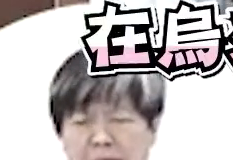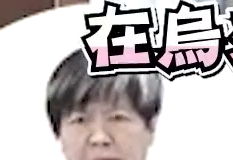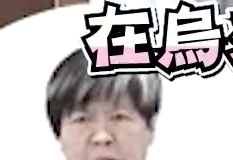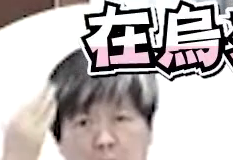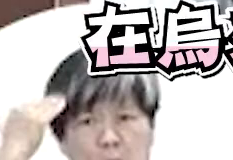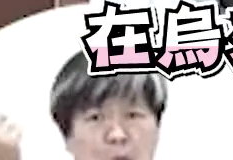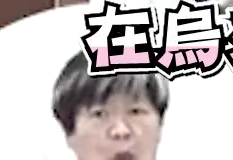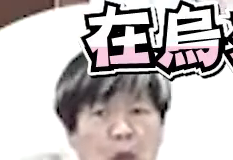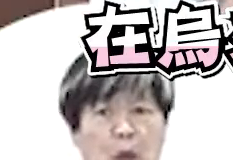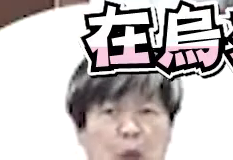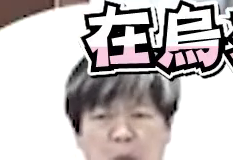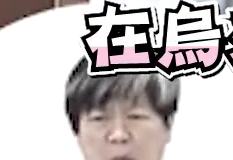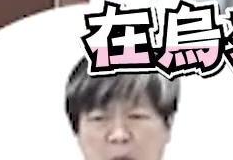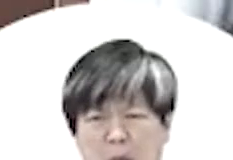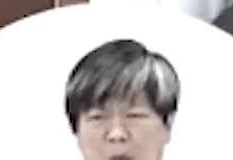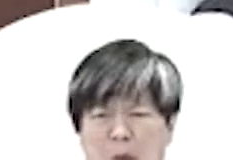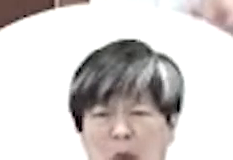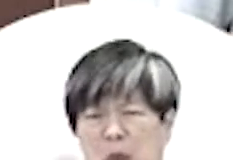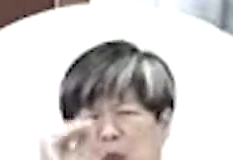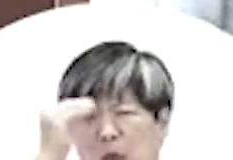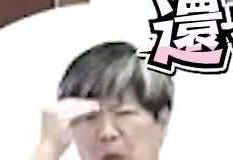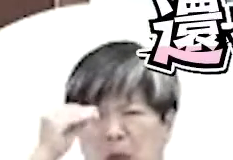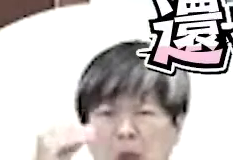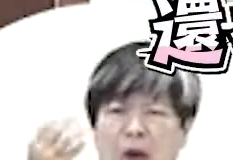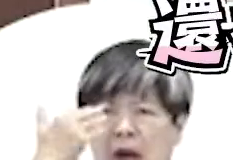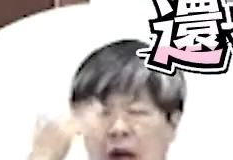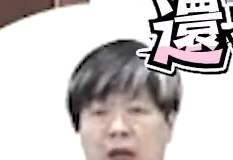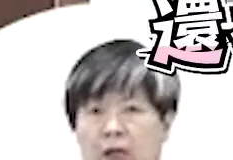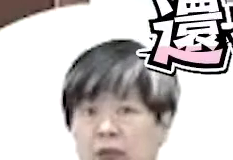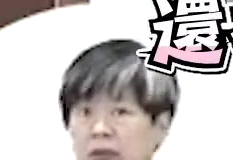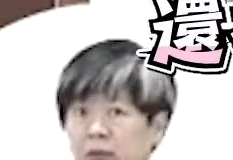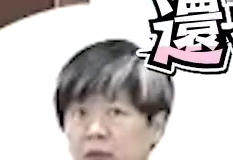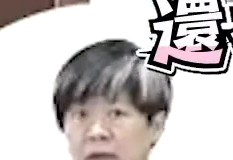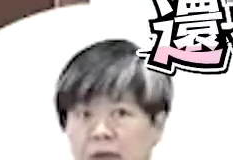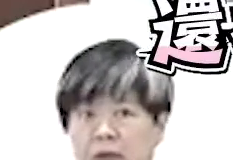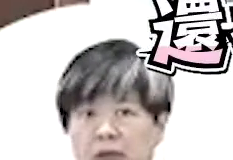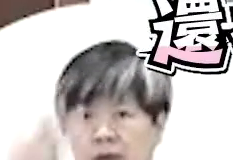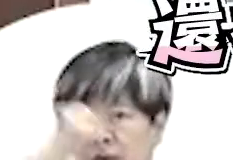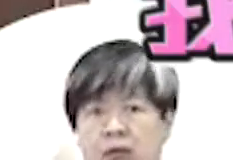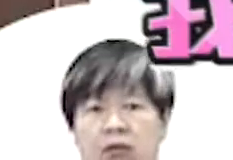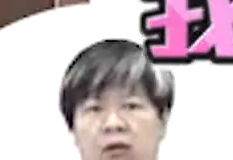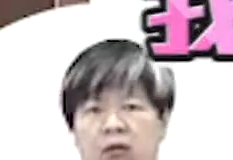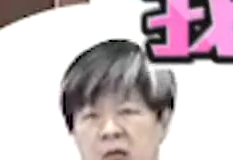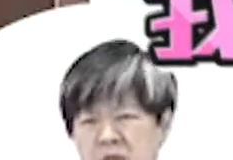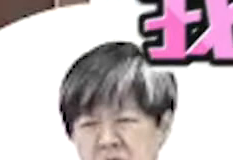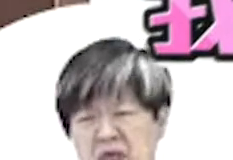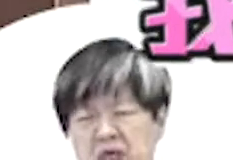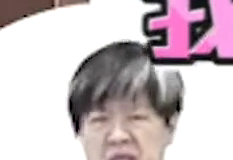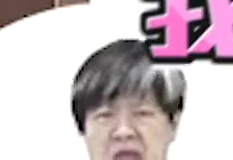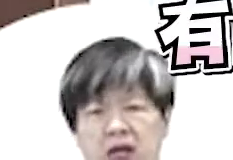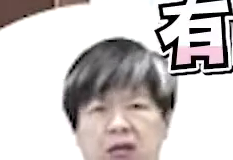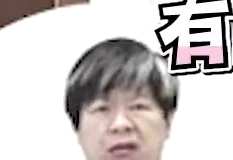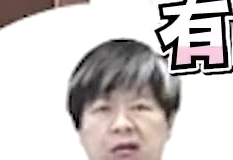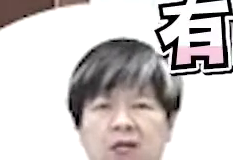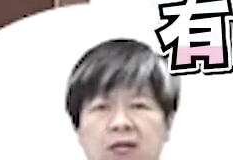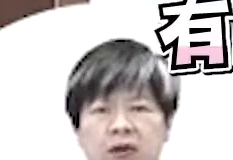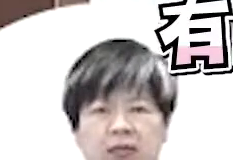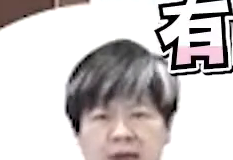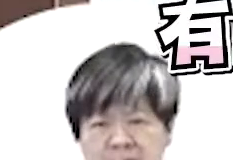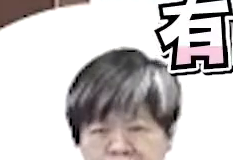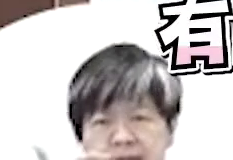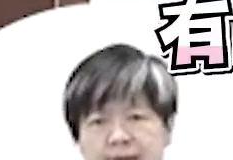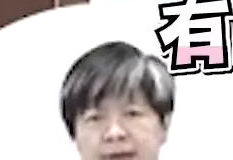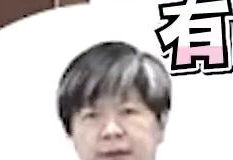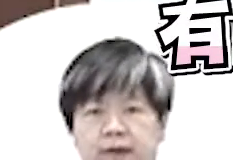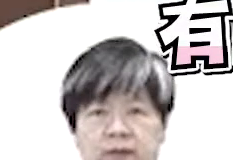巴都是他们帮我清的，年纪那么大还跟烂泥巴里面去铲去除，我看到超感动的，都有的时候有的